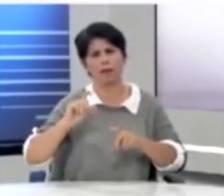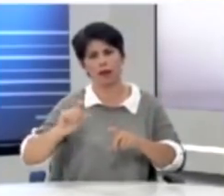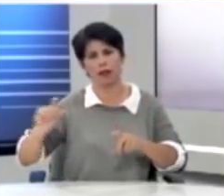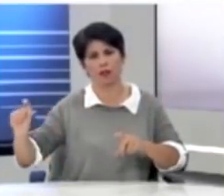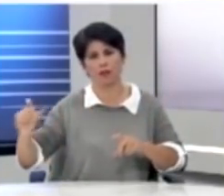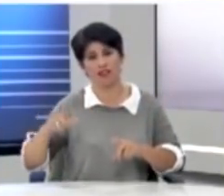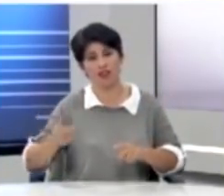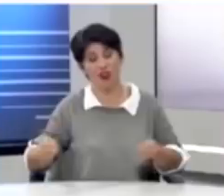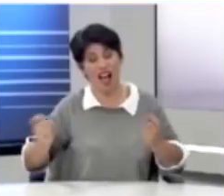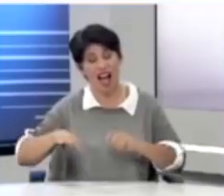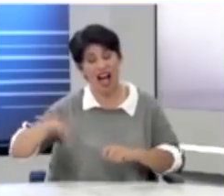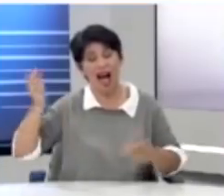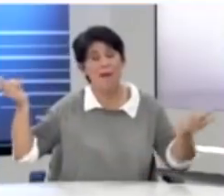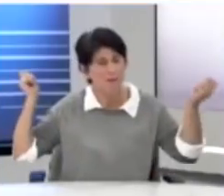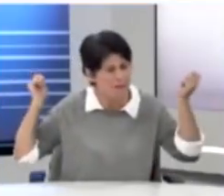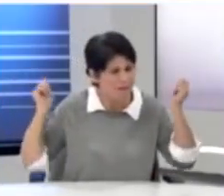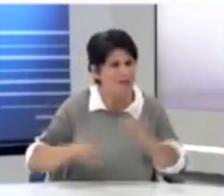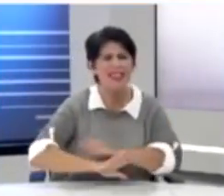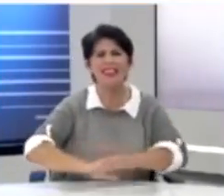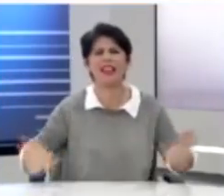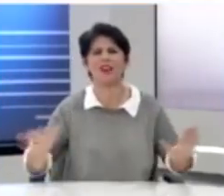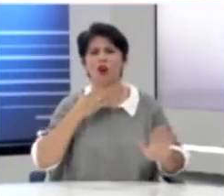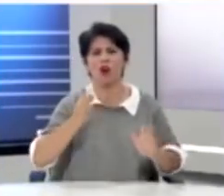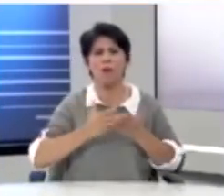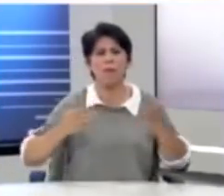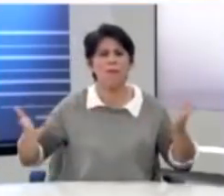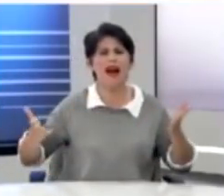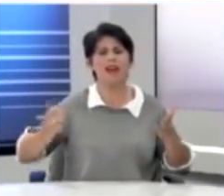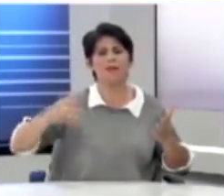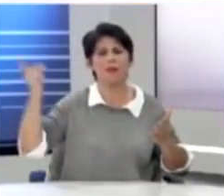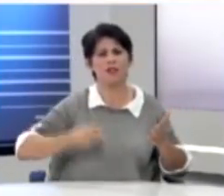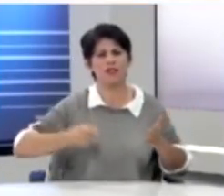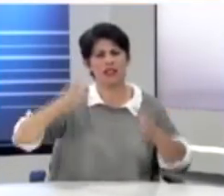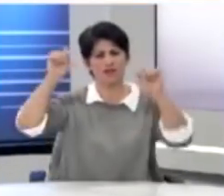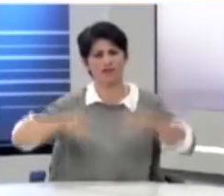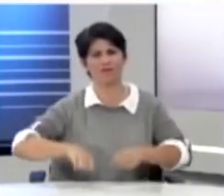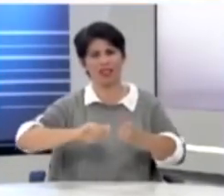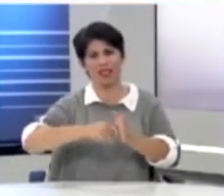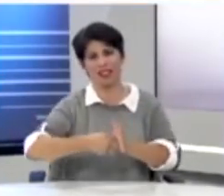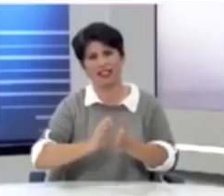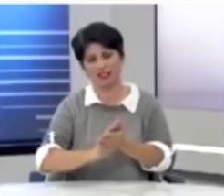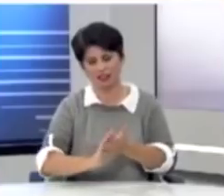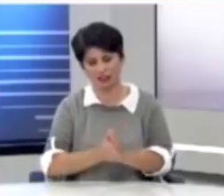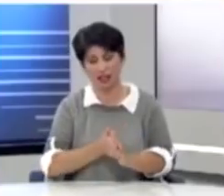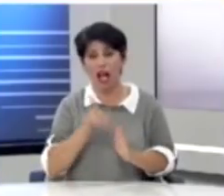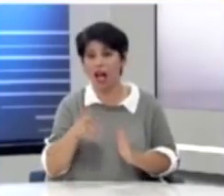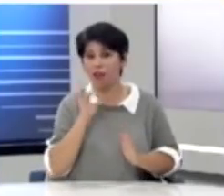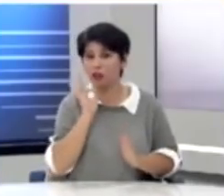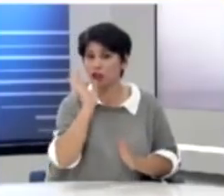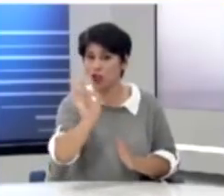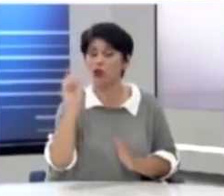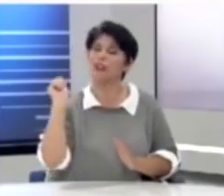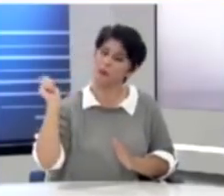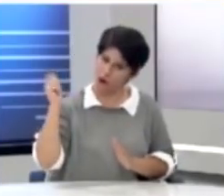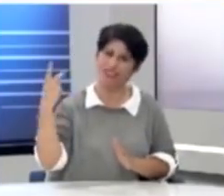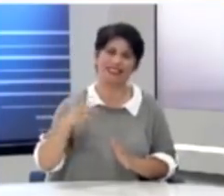απλά απίθανο, γιατί η μεγάλη πλειοψηφία τους θα κλείσει. Αυτό άλλωστε επιδιώκει και η